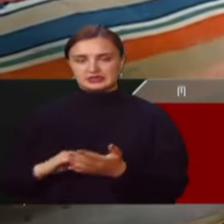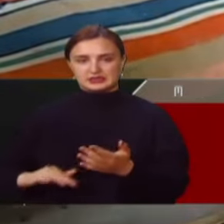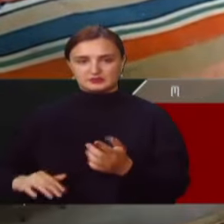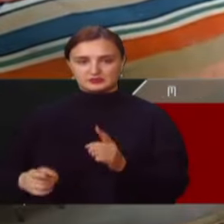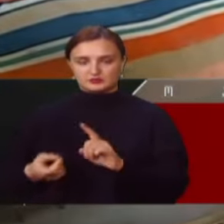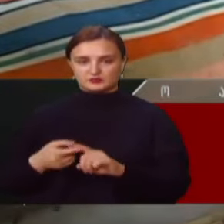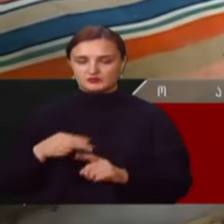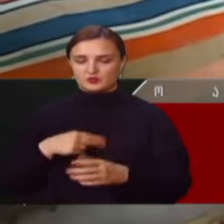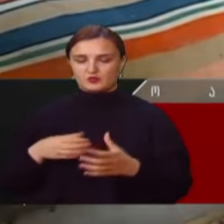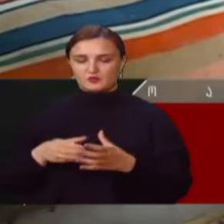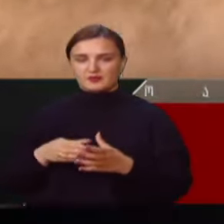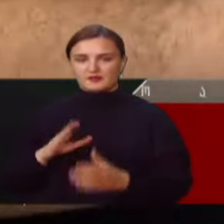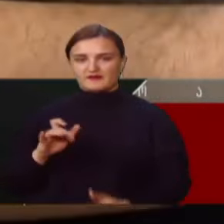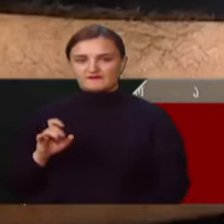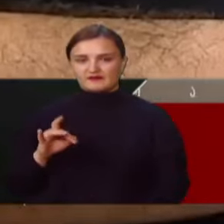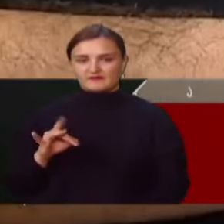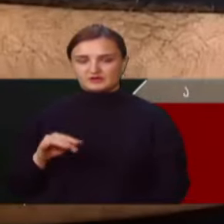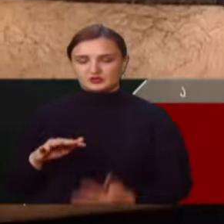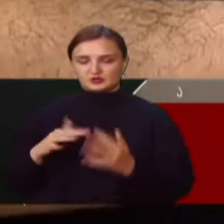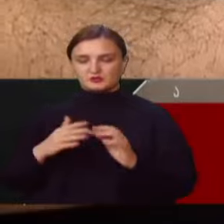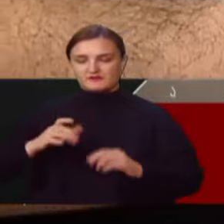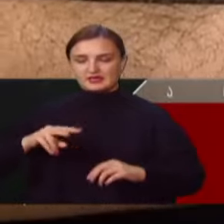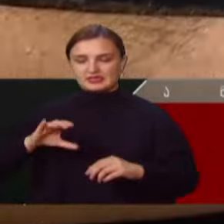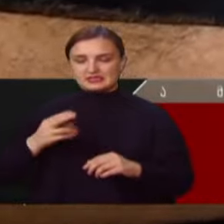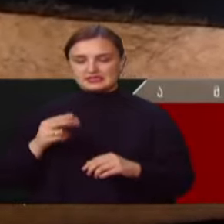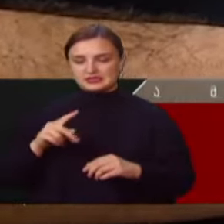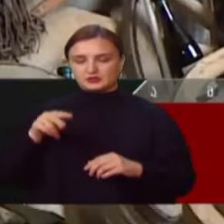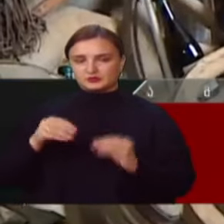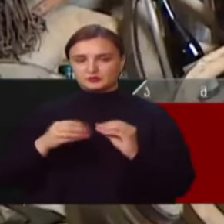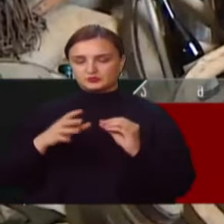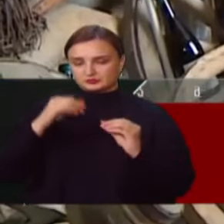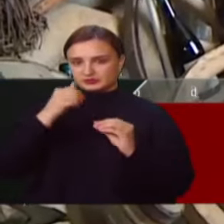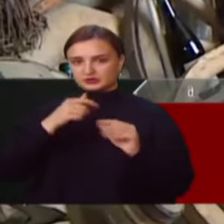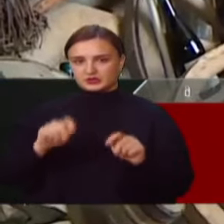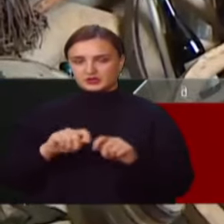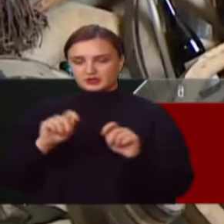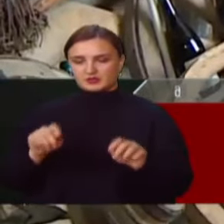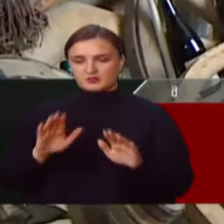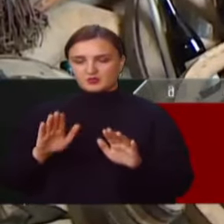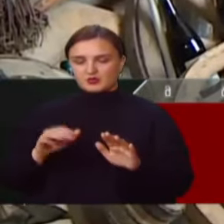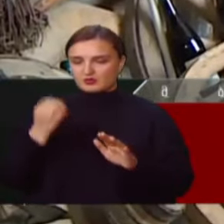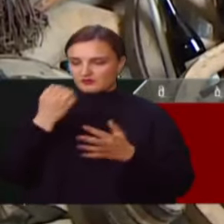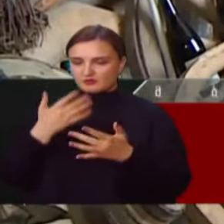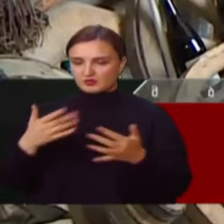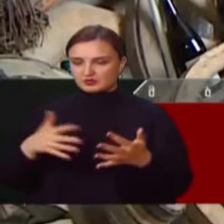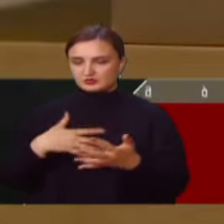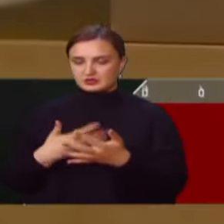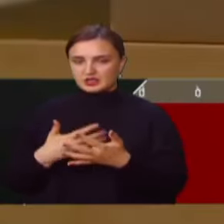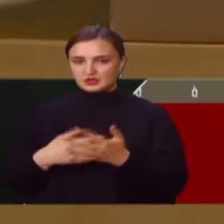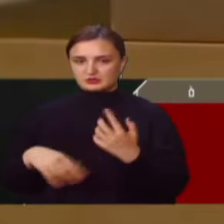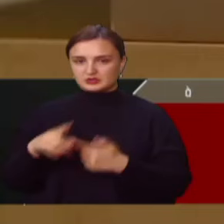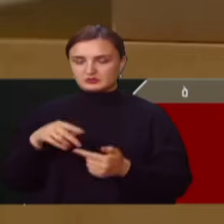უკავშირდება. კომპანია ქვევრის ღვინის მარანი სოფელ ველისციხეში 2015 წელს დააფუძნა, ხოლო პროდუქციის აქტიურად